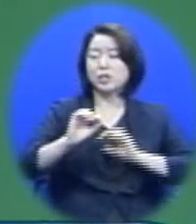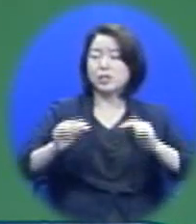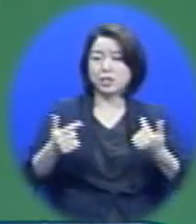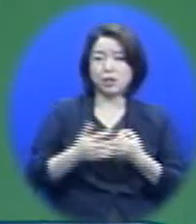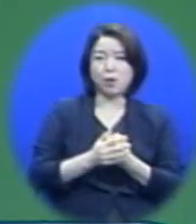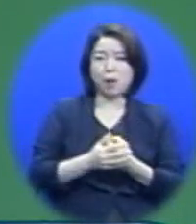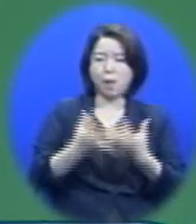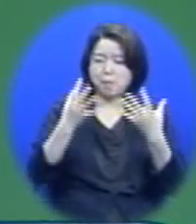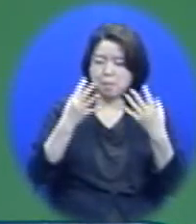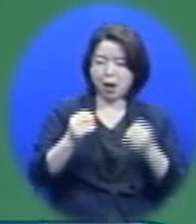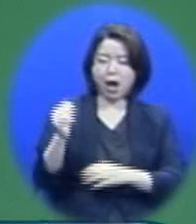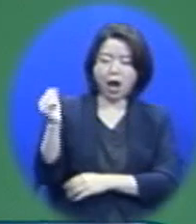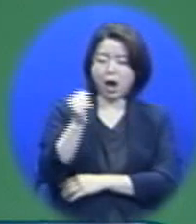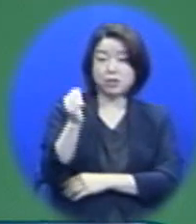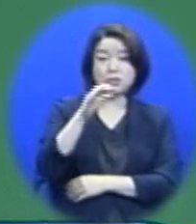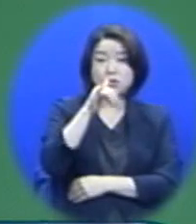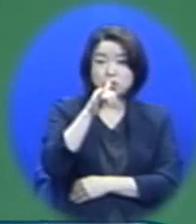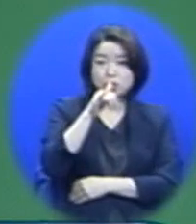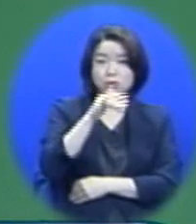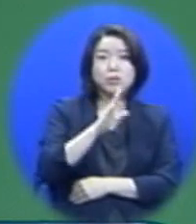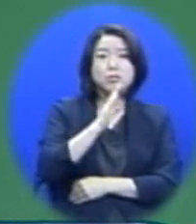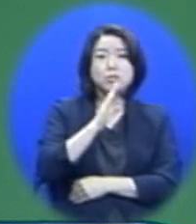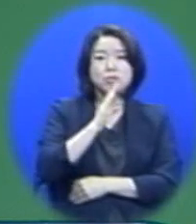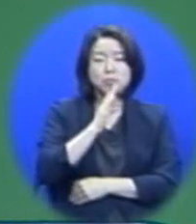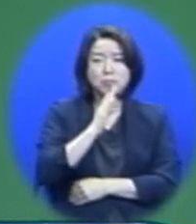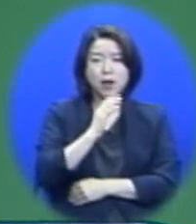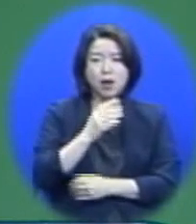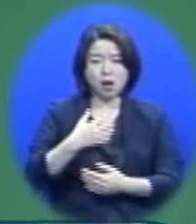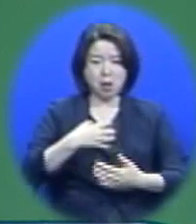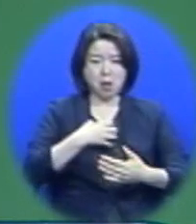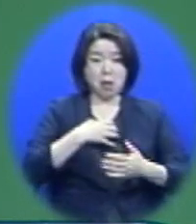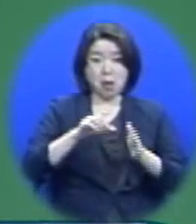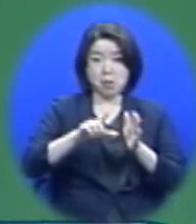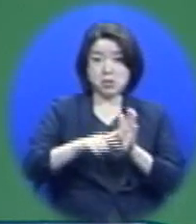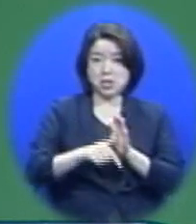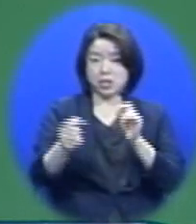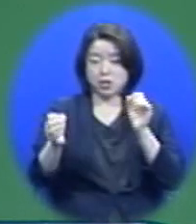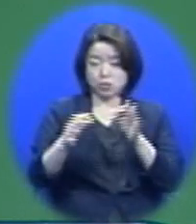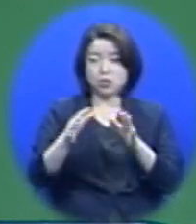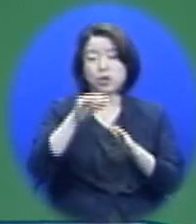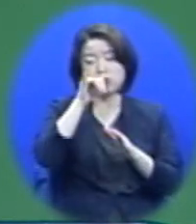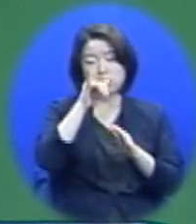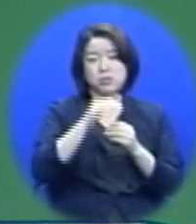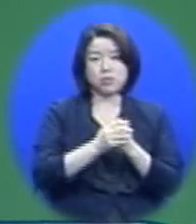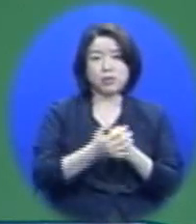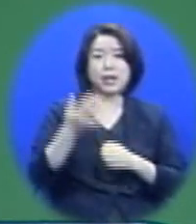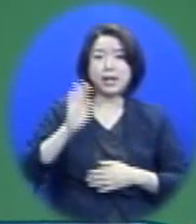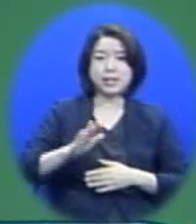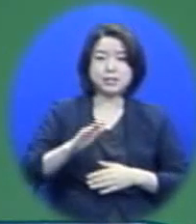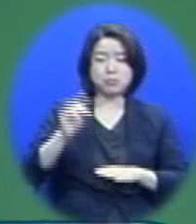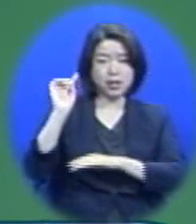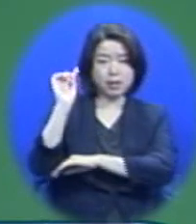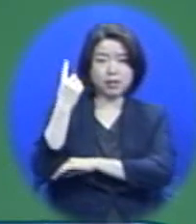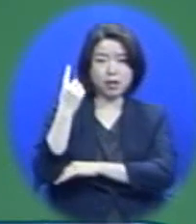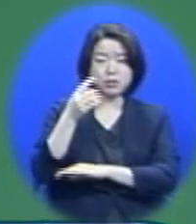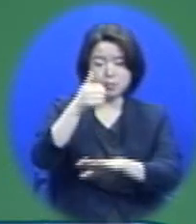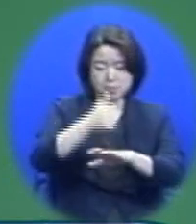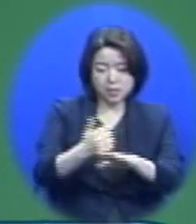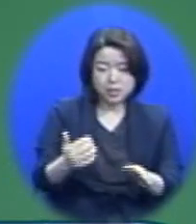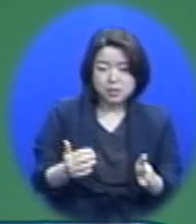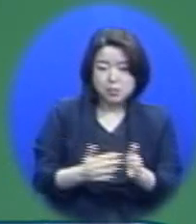없이 흔들렸죠. 정말 절대절명의 위기도 왔었죠. 그러나 다윗은 끝까지 붙잡은